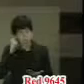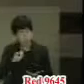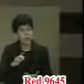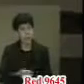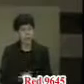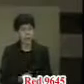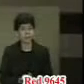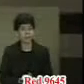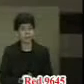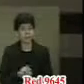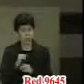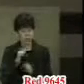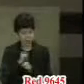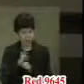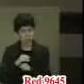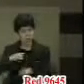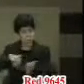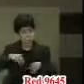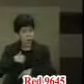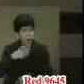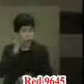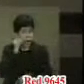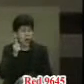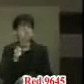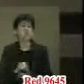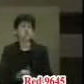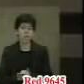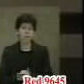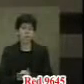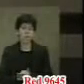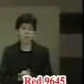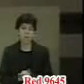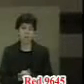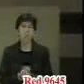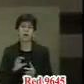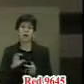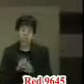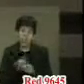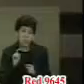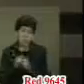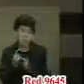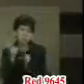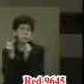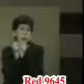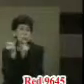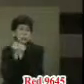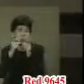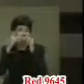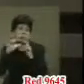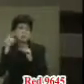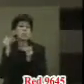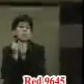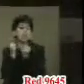ไรแล้วฟังอย่างนี้คนทั้งบ้านทั้งเมืองก็ฟังได้ว่าอ๋อท่านอยู่ข้างพันธมิตรขอบคุณฮะ